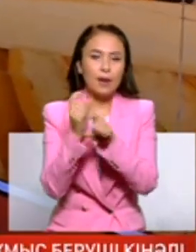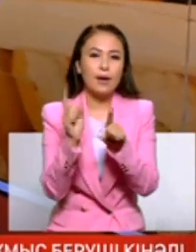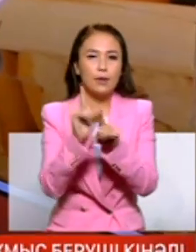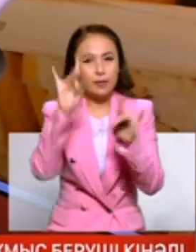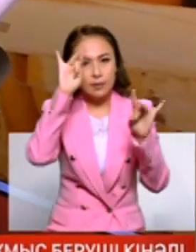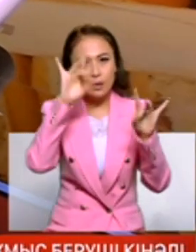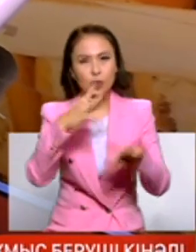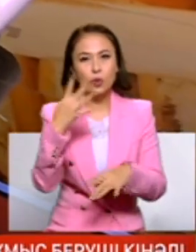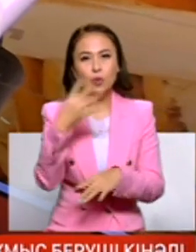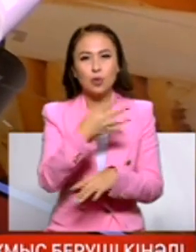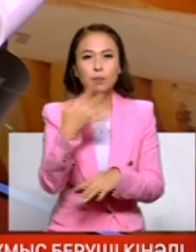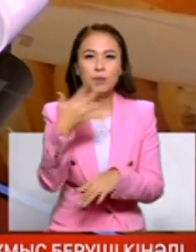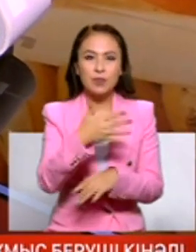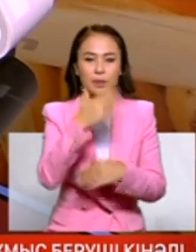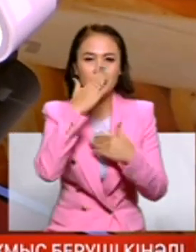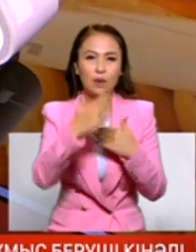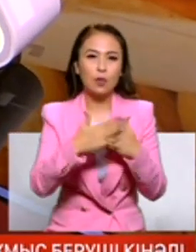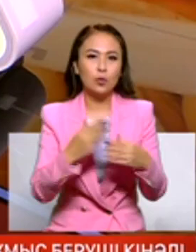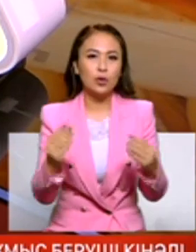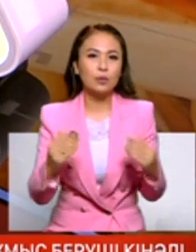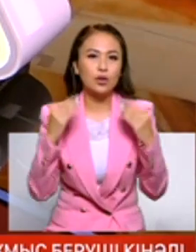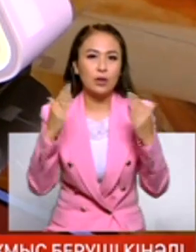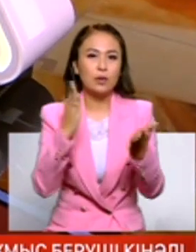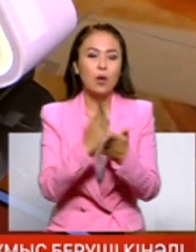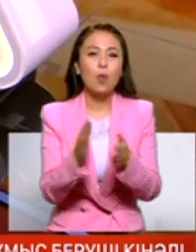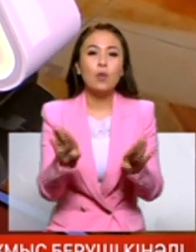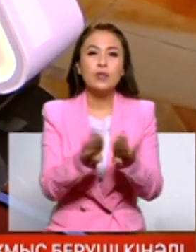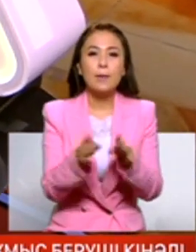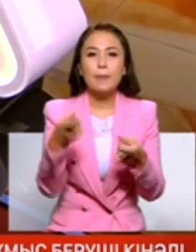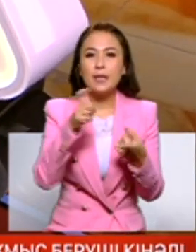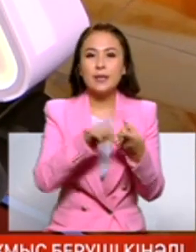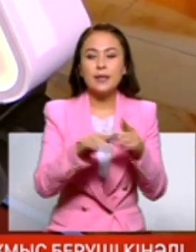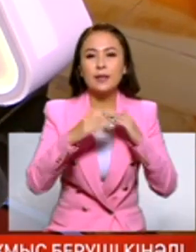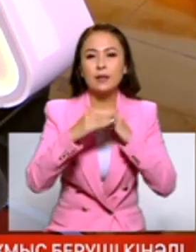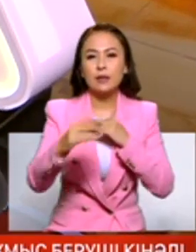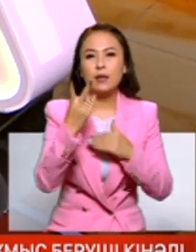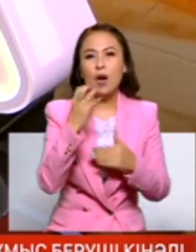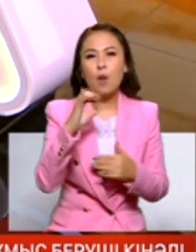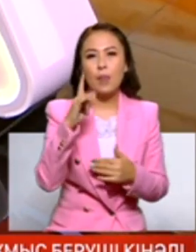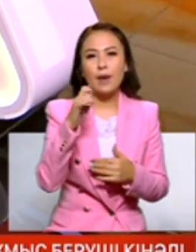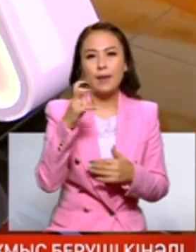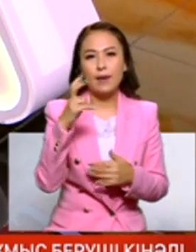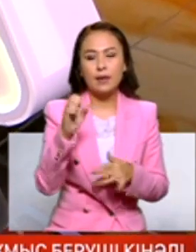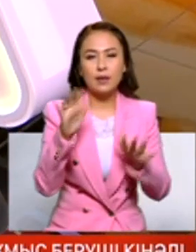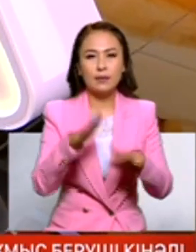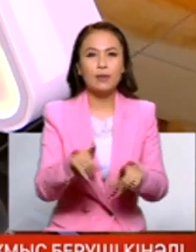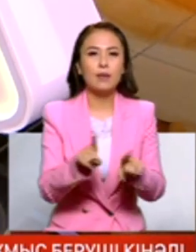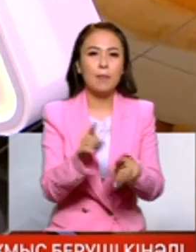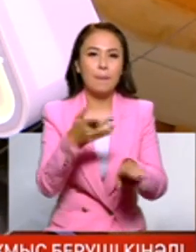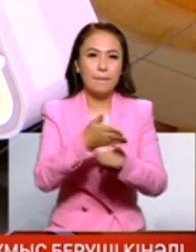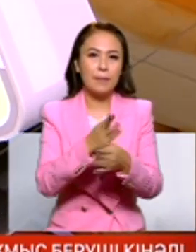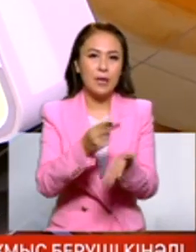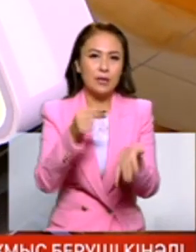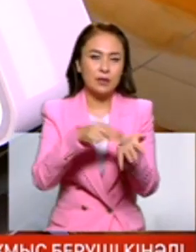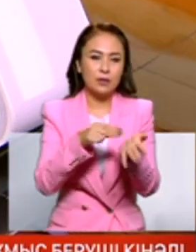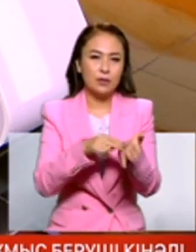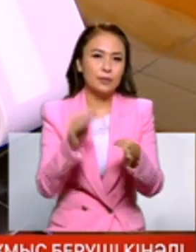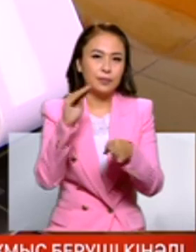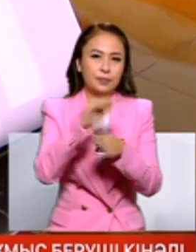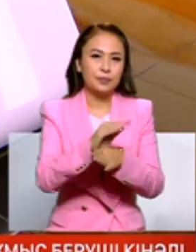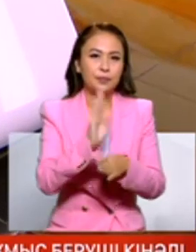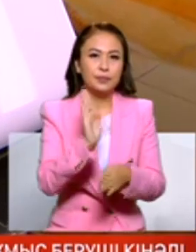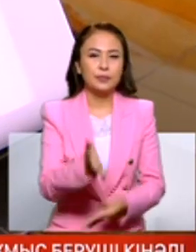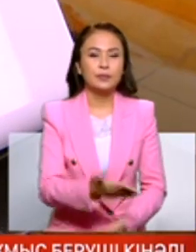kabı ayağısından birden 4-5 mın tengege köterilip şıға geldi. Osıqan baylanısı endi naubayxanalar da nan bağasına üsteme